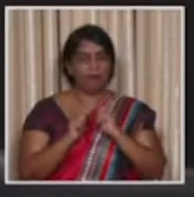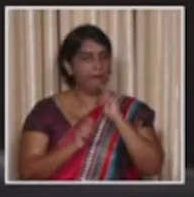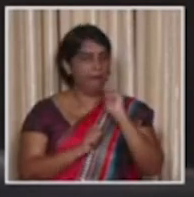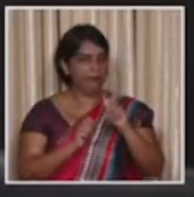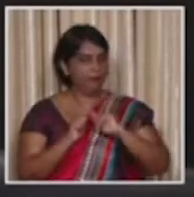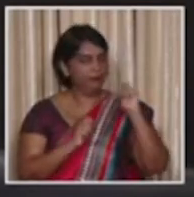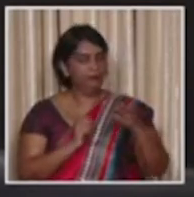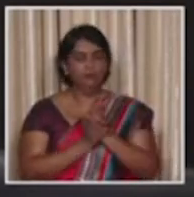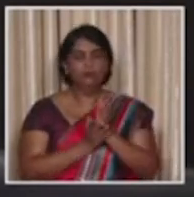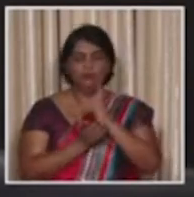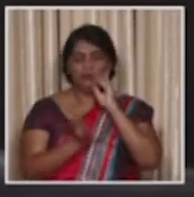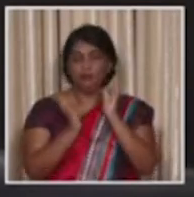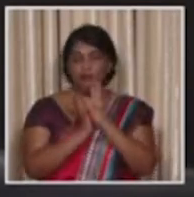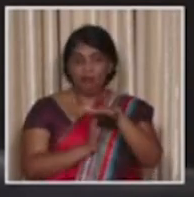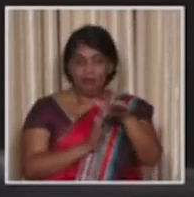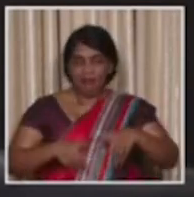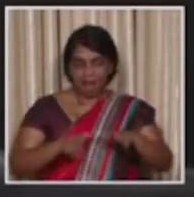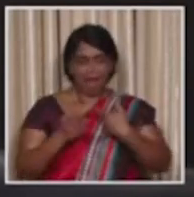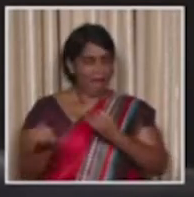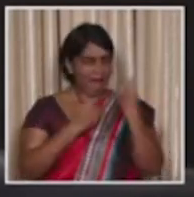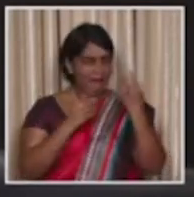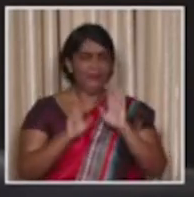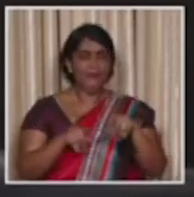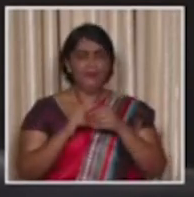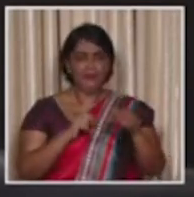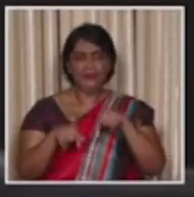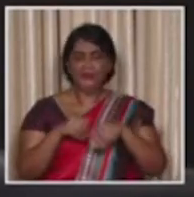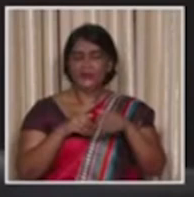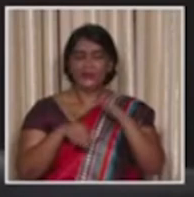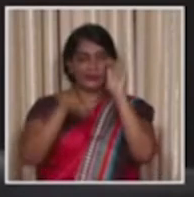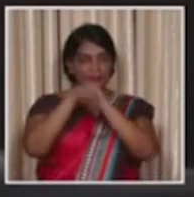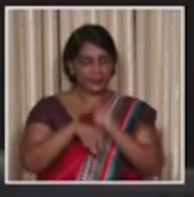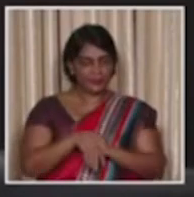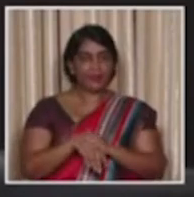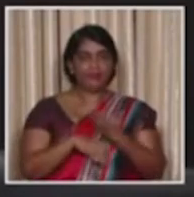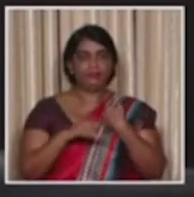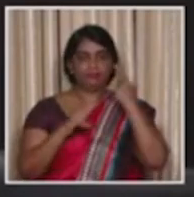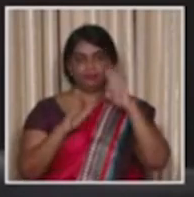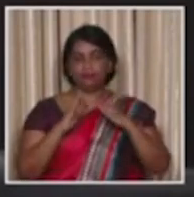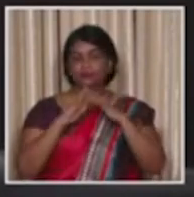දී දුම්රිය රක්ෂිතයෙන් ඉවත් කිරීම සිදු කරගෙන යන අතර මේ වන විට හඳුනාගත් අනවසර